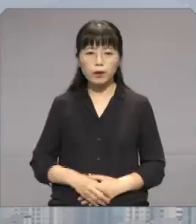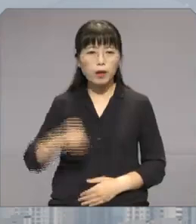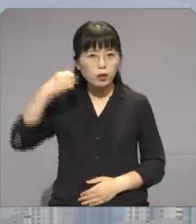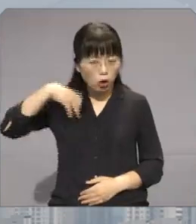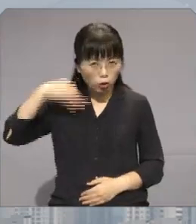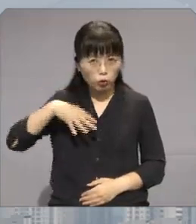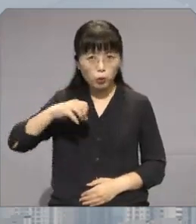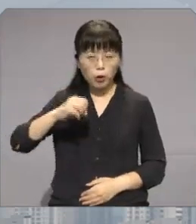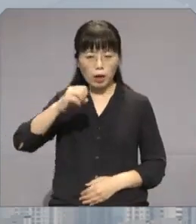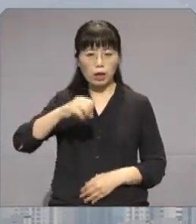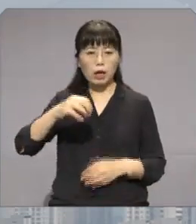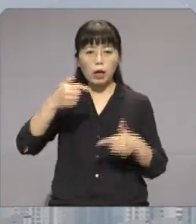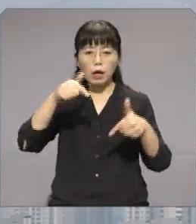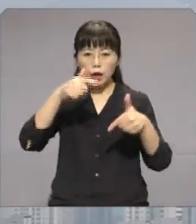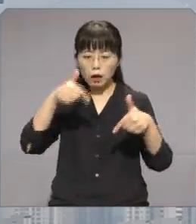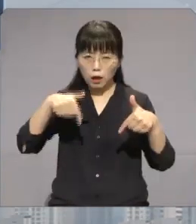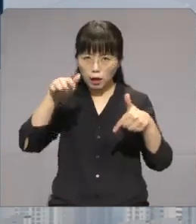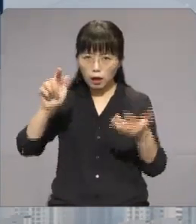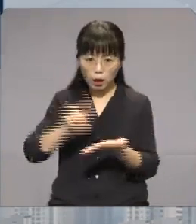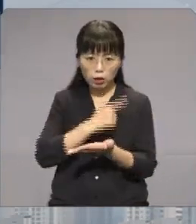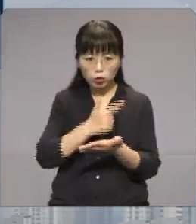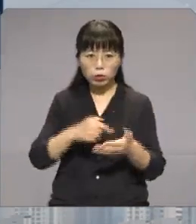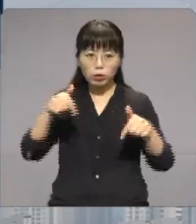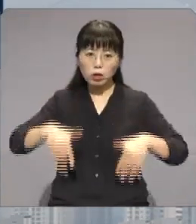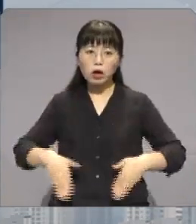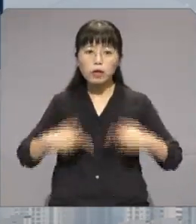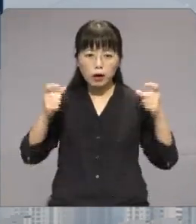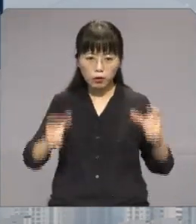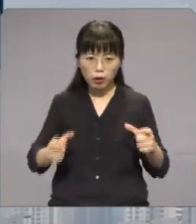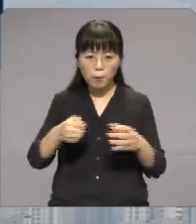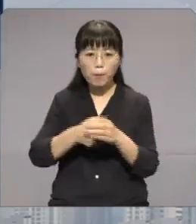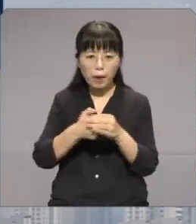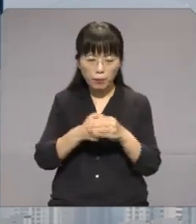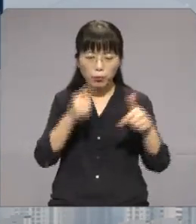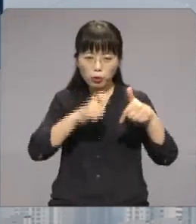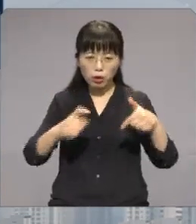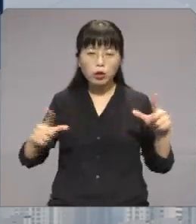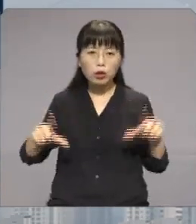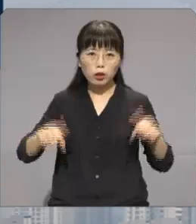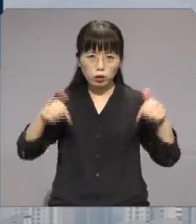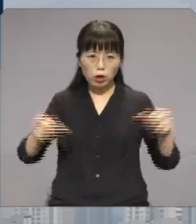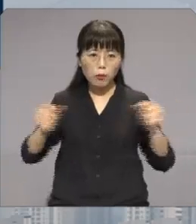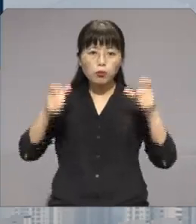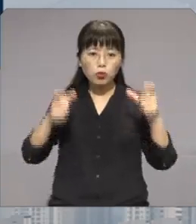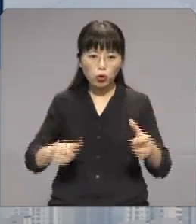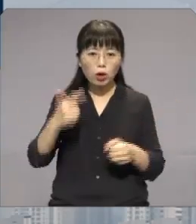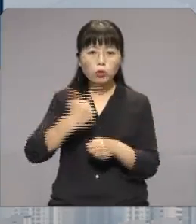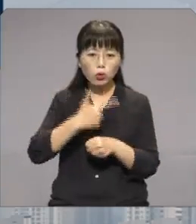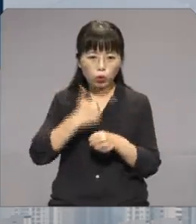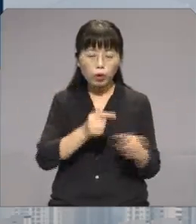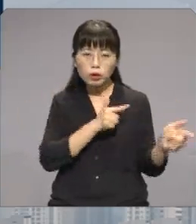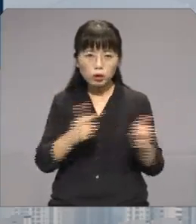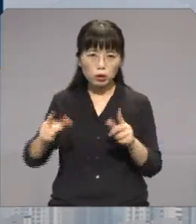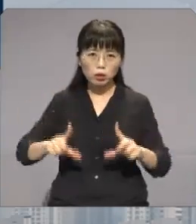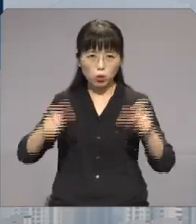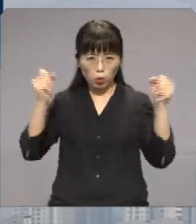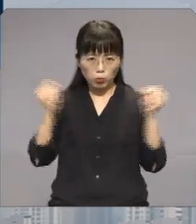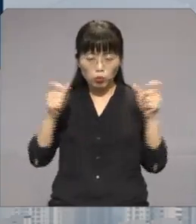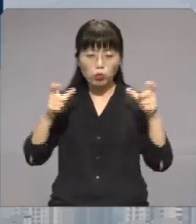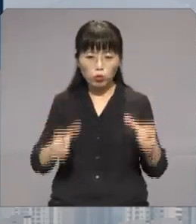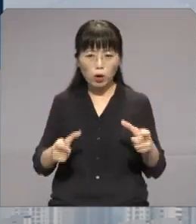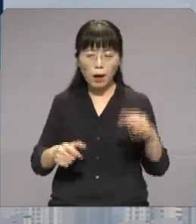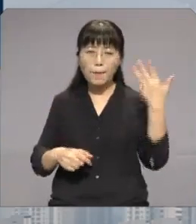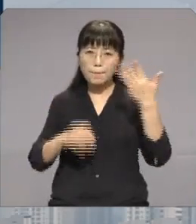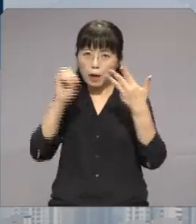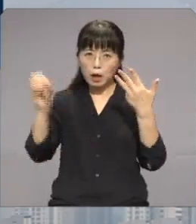영등포와 양천, 강서구 등 서남권, 마포와 서대문구 등이 위치한 서부권, 노원과 도봉구 등이 있는 동부권의